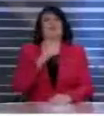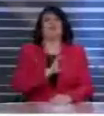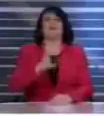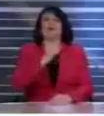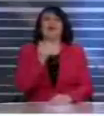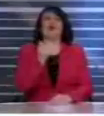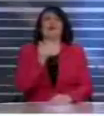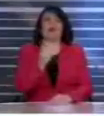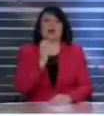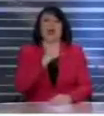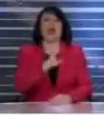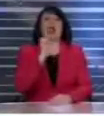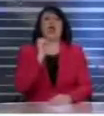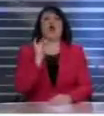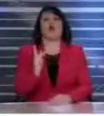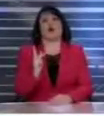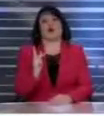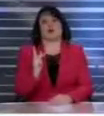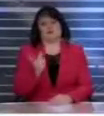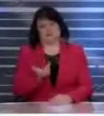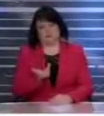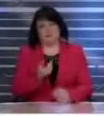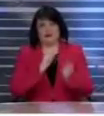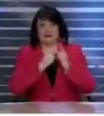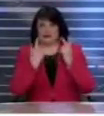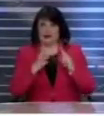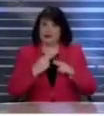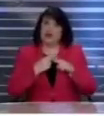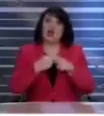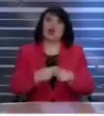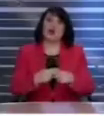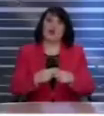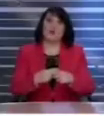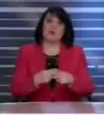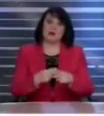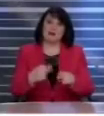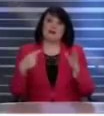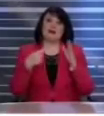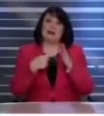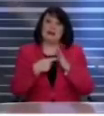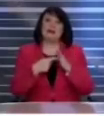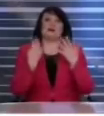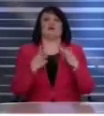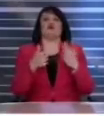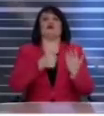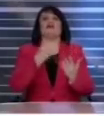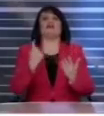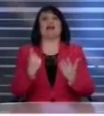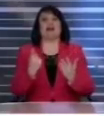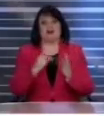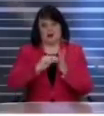Ευρωπαϊκή Οικονομική Κοινότητα. Αυτή λοιπόν η Συμφωνία Ένωσης που υπογράφηκε το 1961